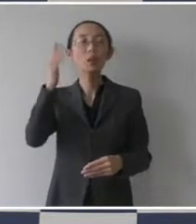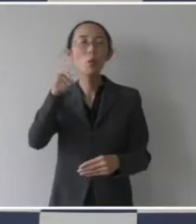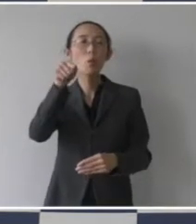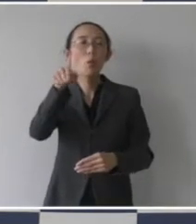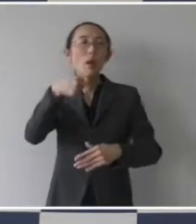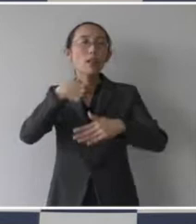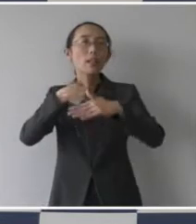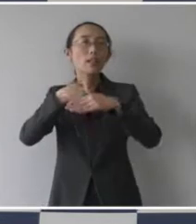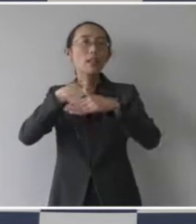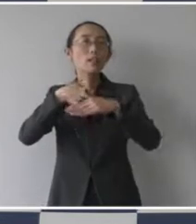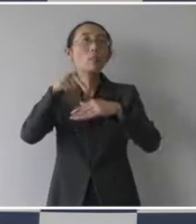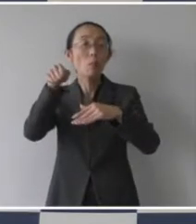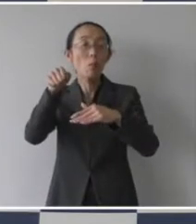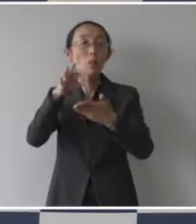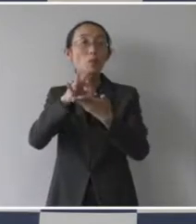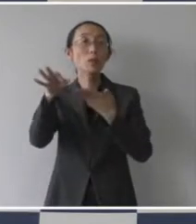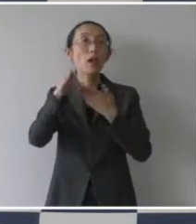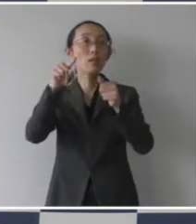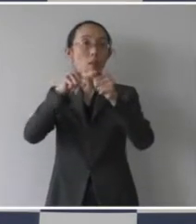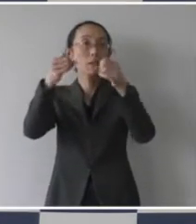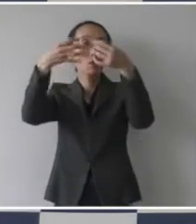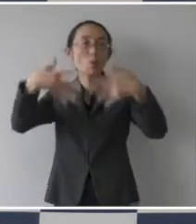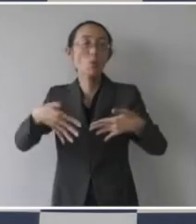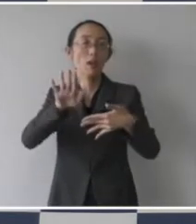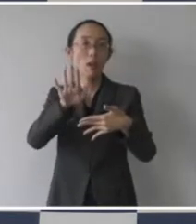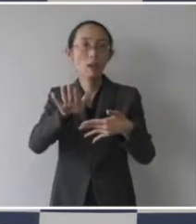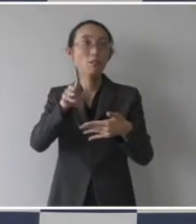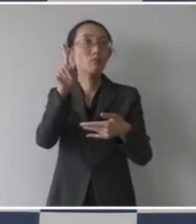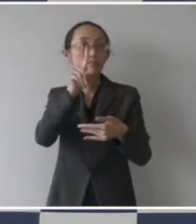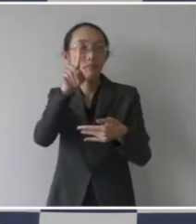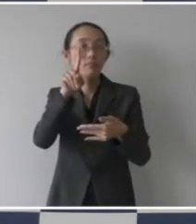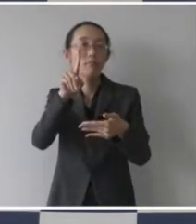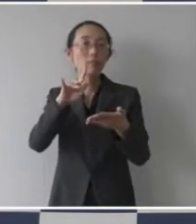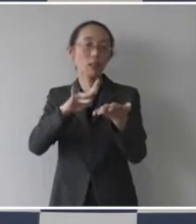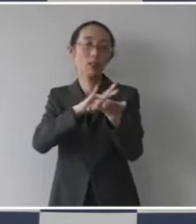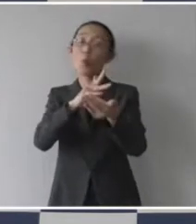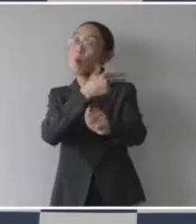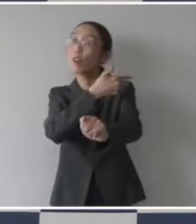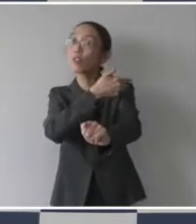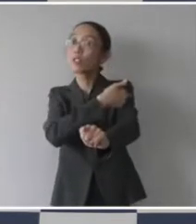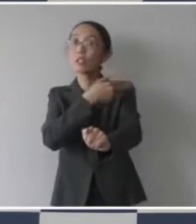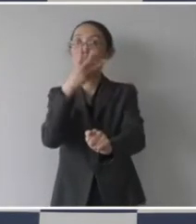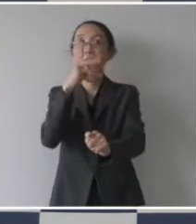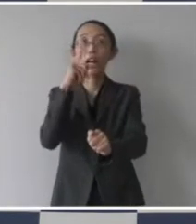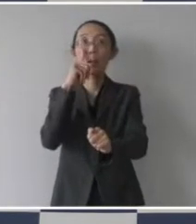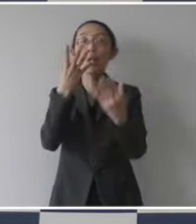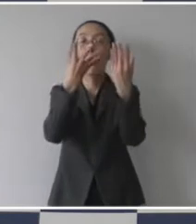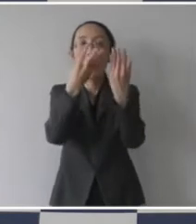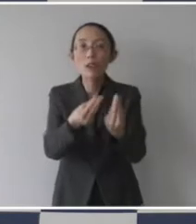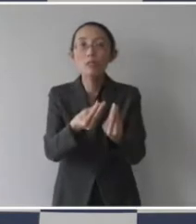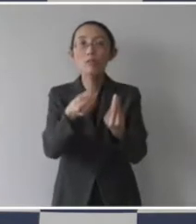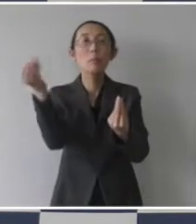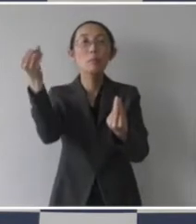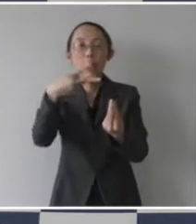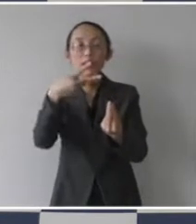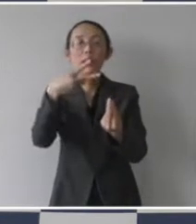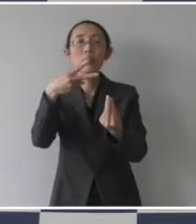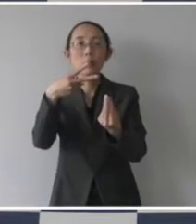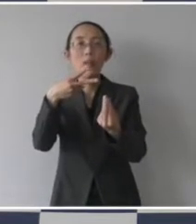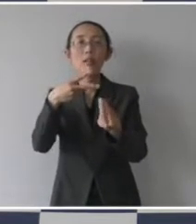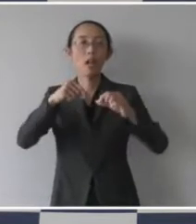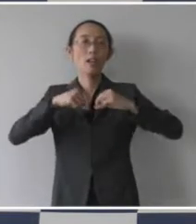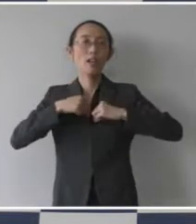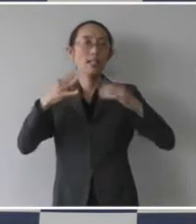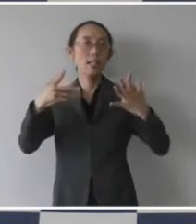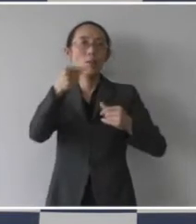割のこの利用につきましては、ワクチンの3回目接種もしくは陰性証明がいるということであり